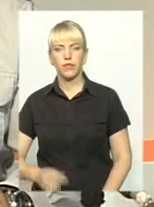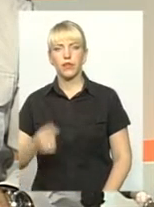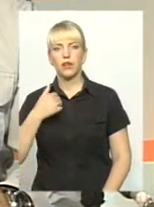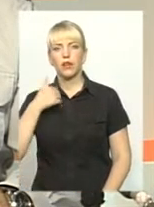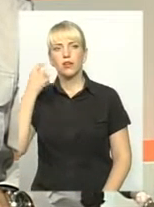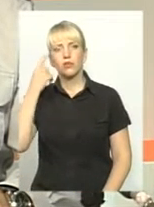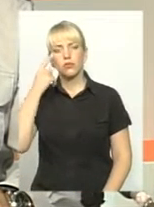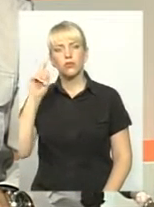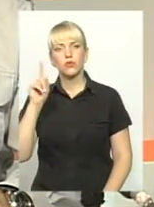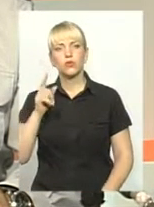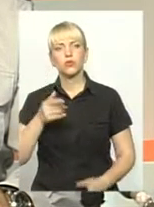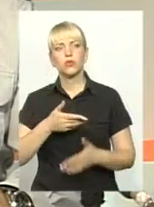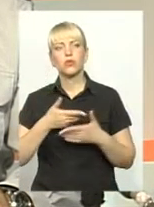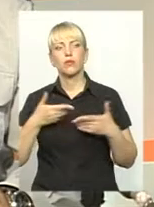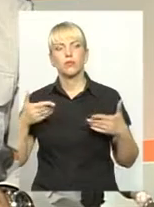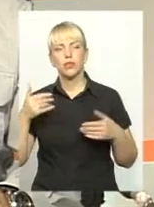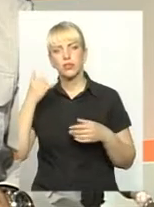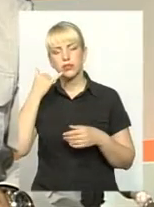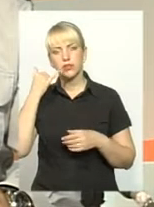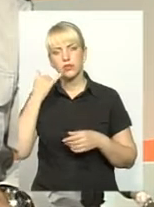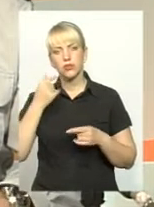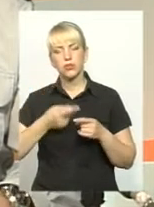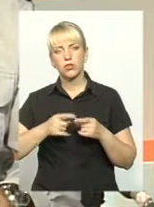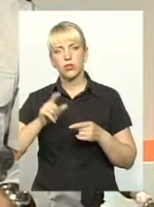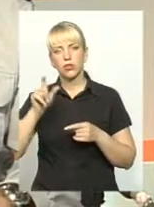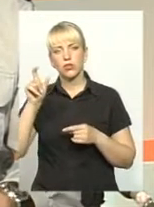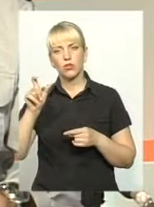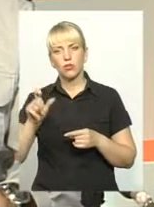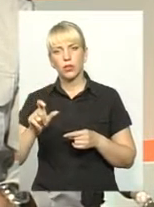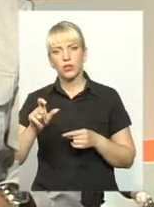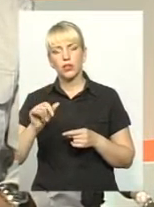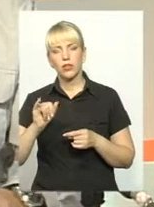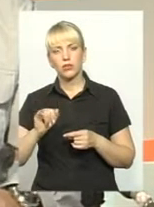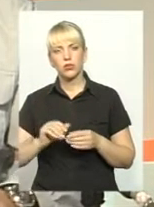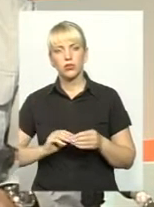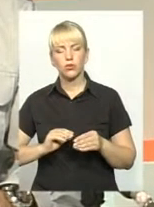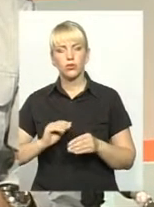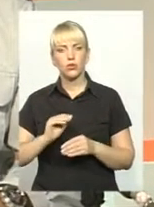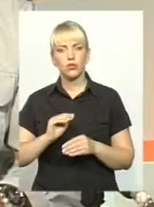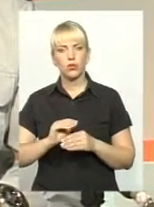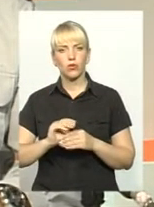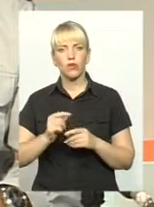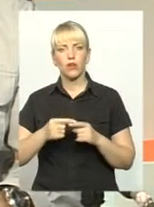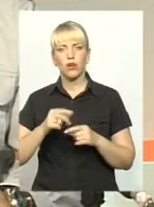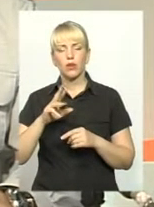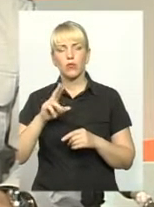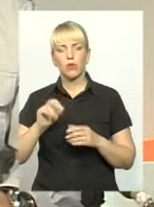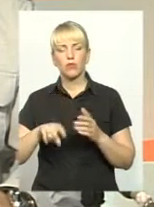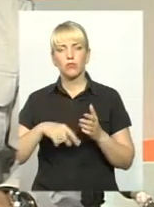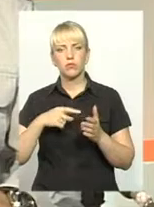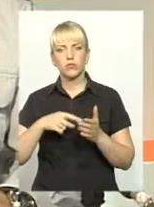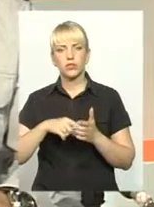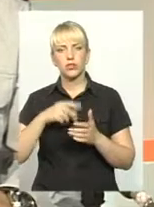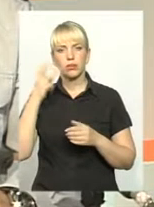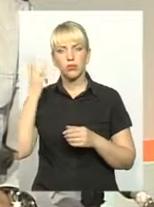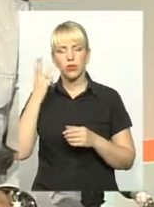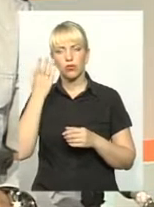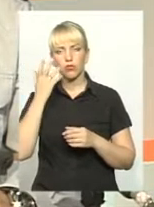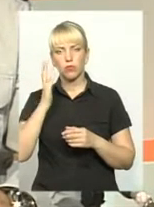ми зізвонимося з вказаною громадянкою. Додатково, це не є проблема по місту Хмельницькому, коли були на прийомі,